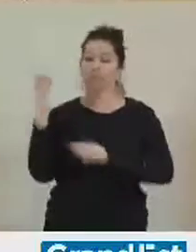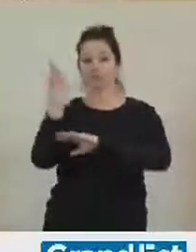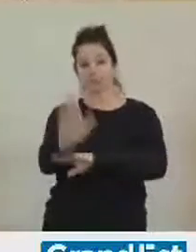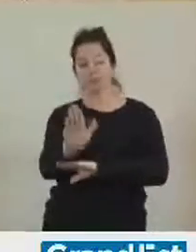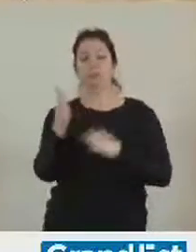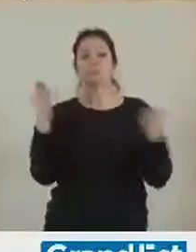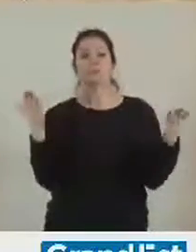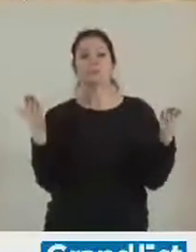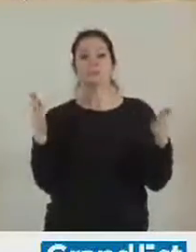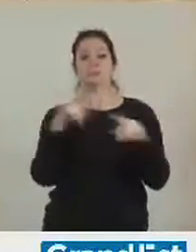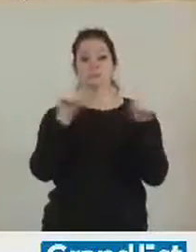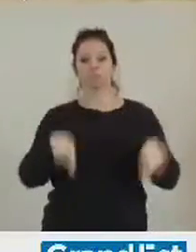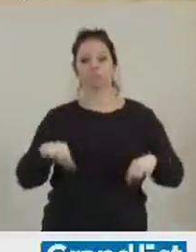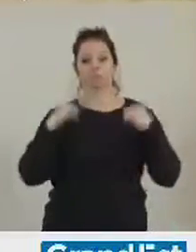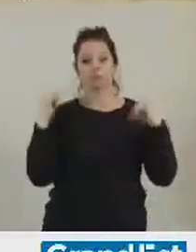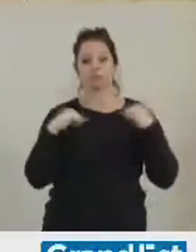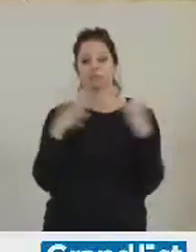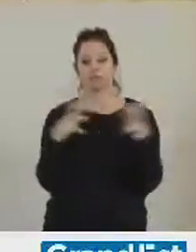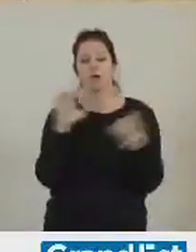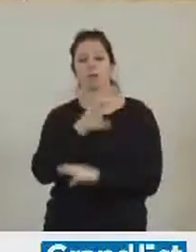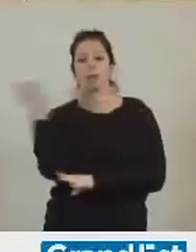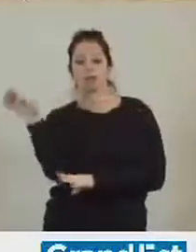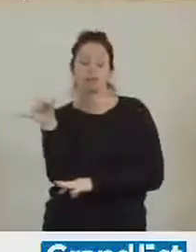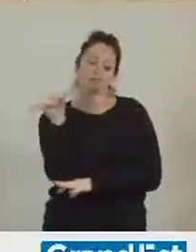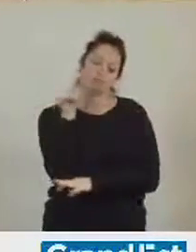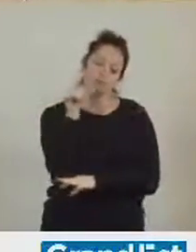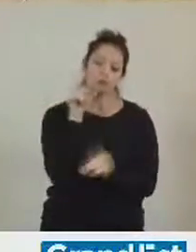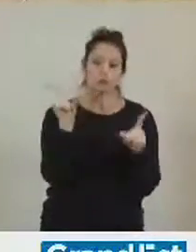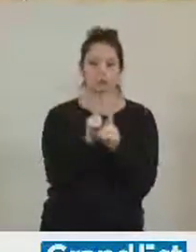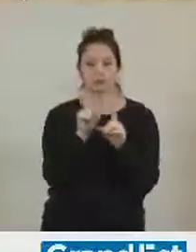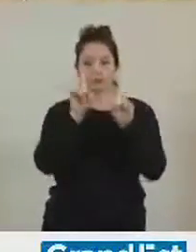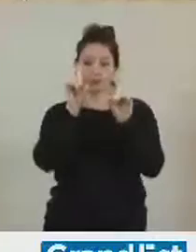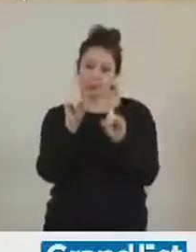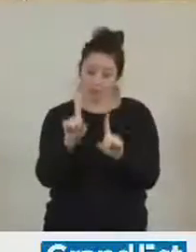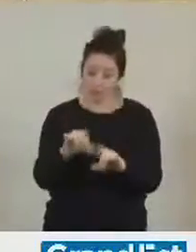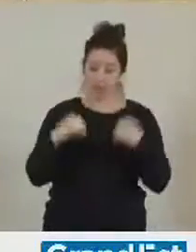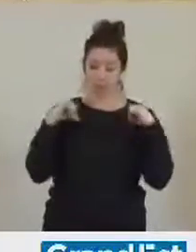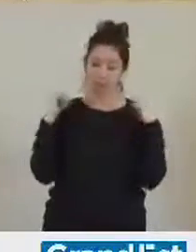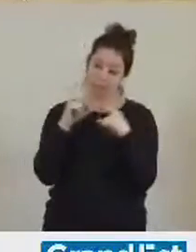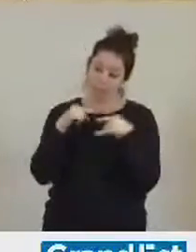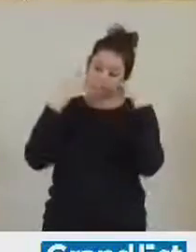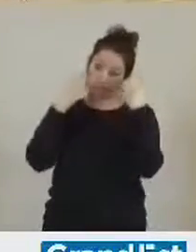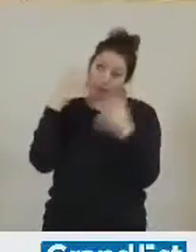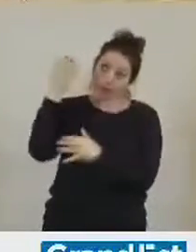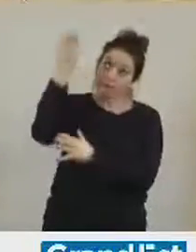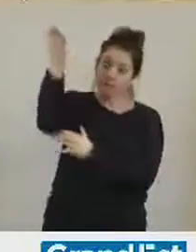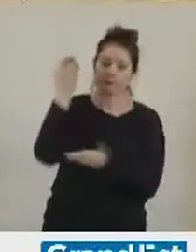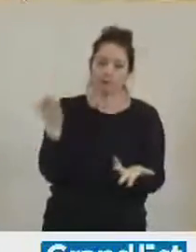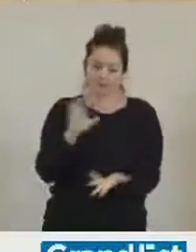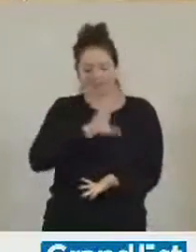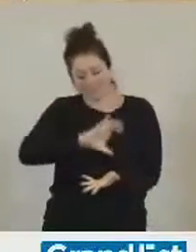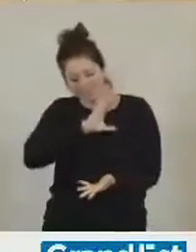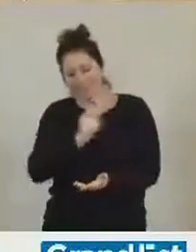région Grand Est. Peut-être un petit mot, vous dire que la jeunesse, c'est le sourire de l'avenir. Alors essayons de sourire pendant ces